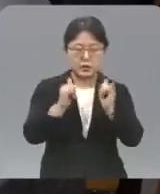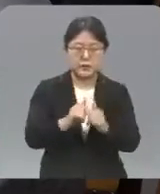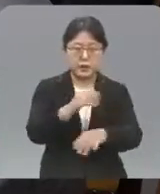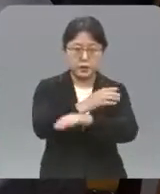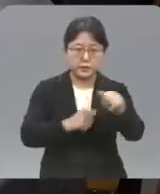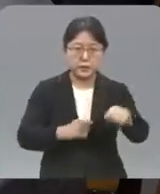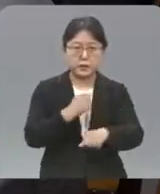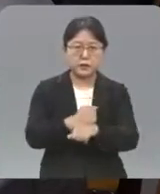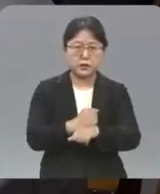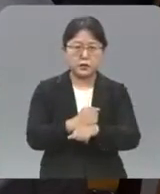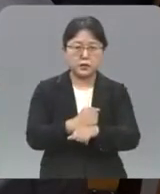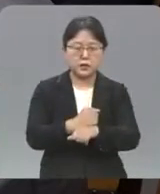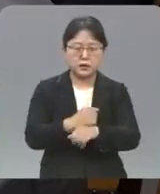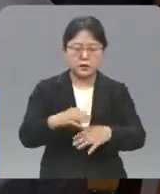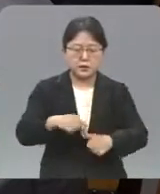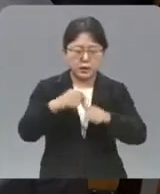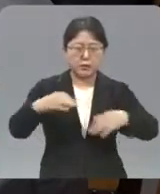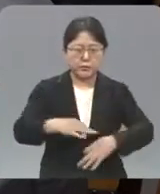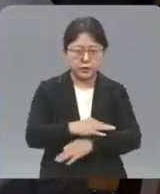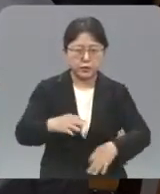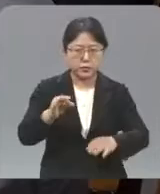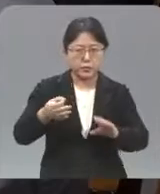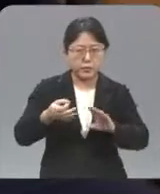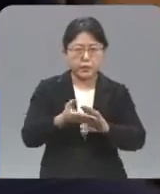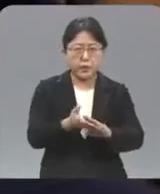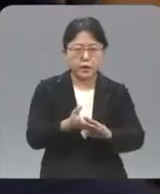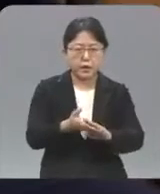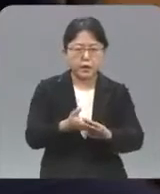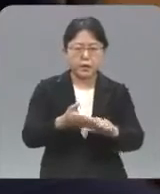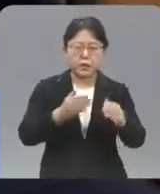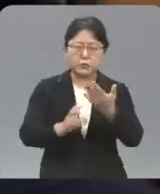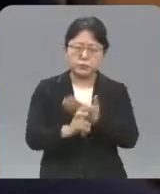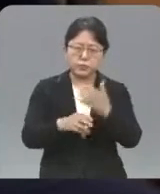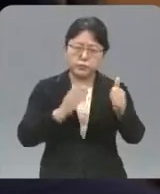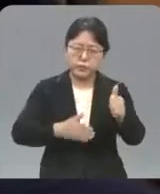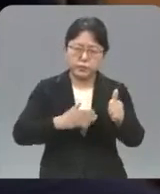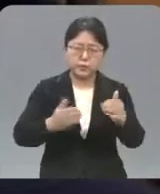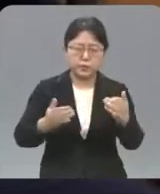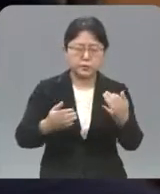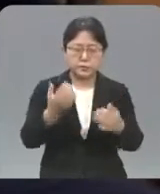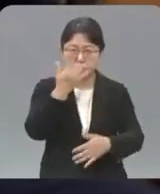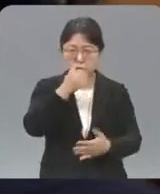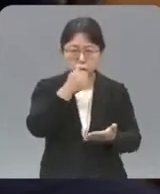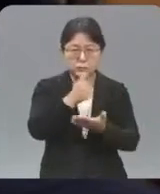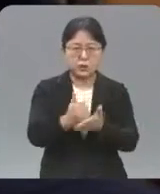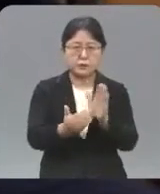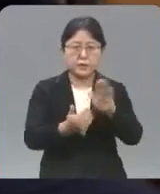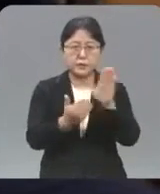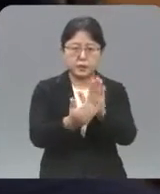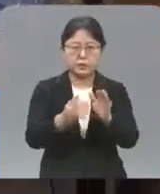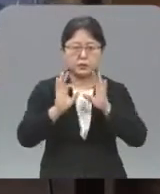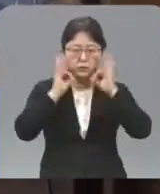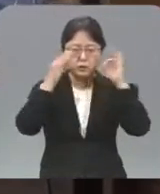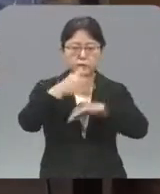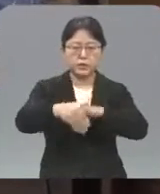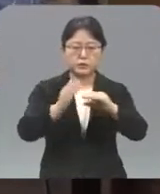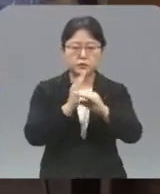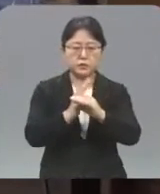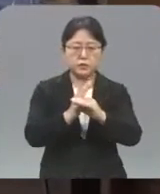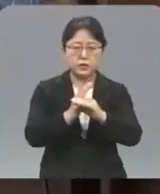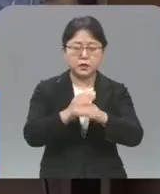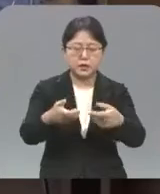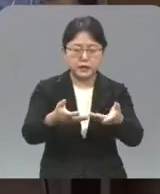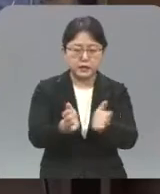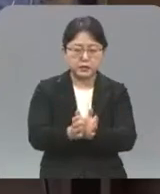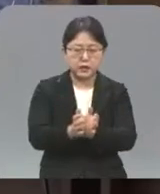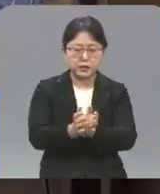체결하고 채용비리와 금품 수수는 물론 부정청탁과 성비위 예방을 위해 함께 노력하기로 했습니다. 또